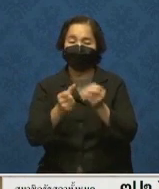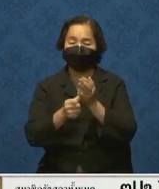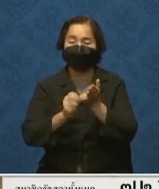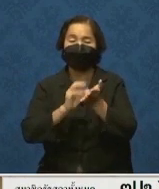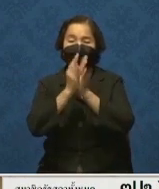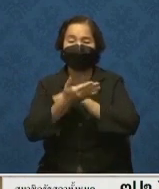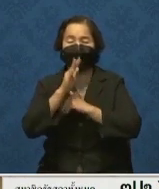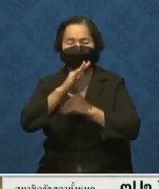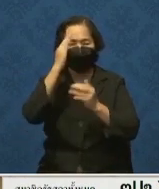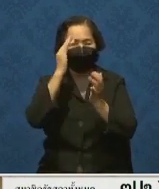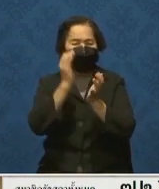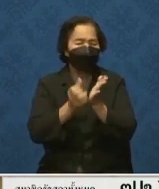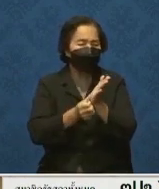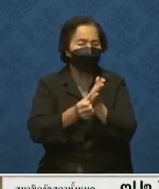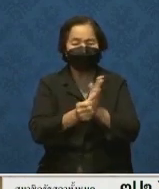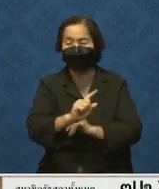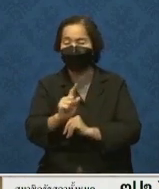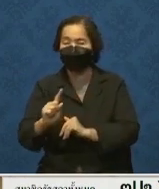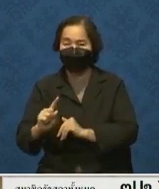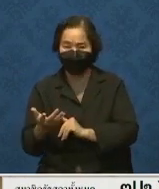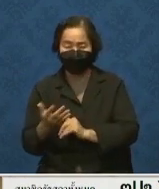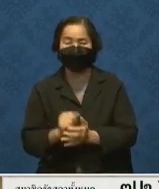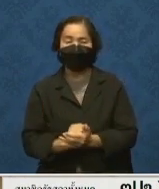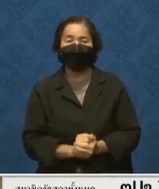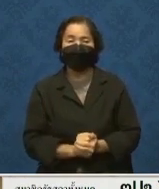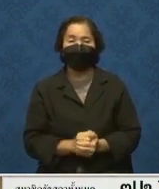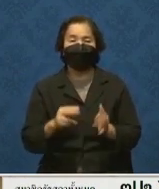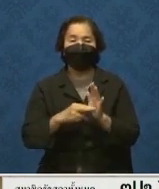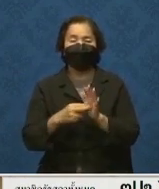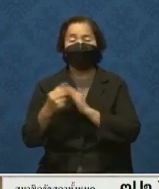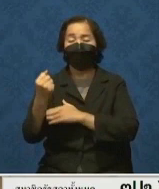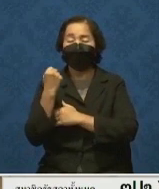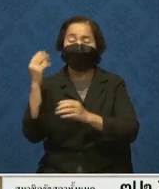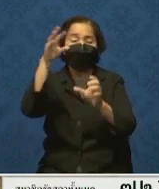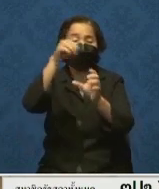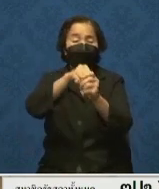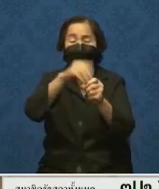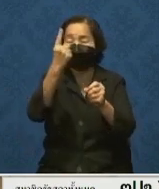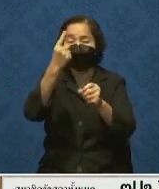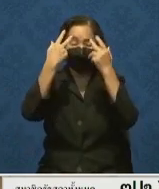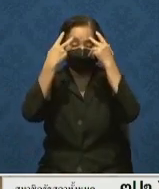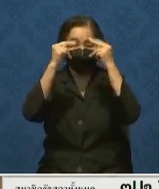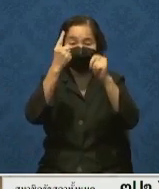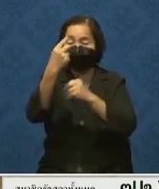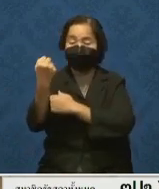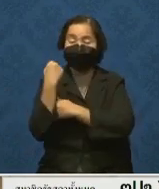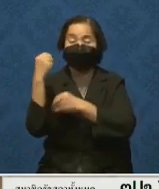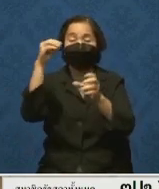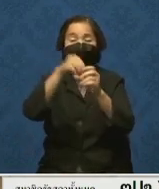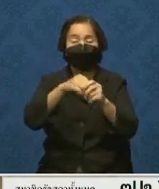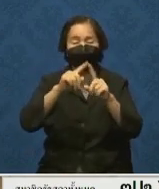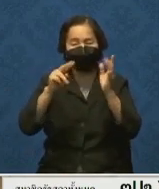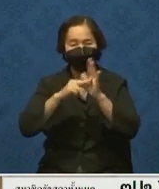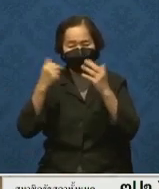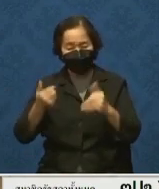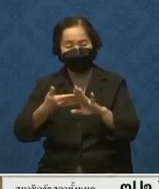ำรวจตรงไหนับก็คือโอำนา ไปสู่ นายกรทบนธิิ ฝ่ายบริหารซึ่ปัจุบันกมาจากกรมหารและส